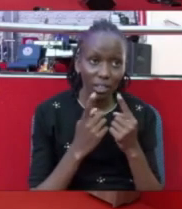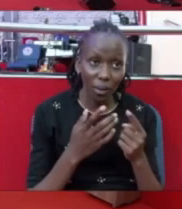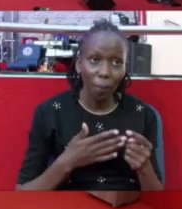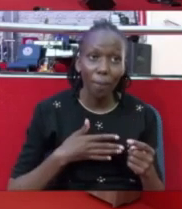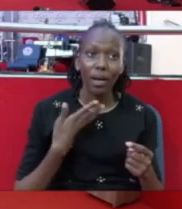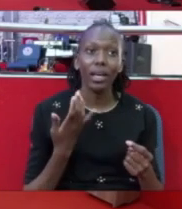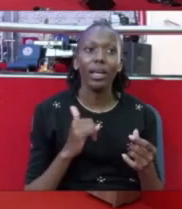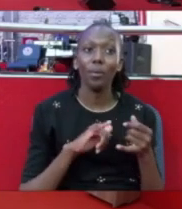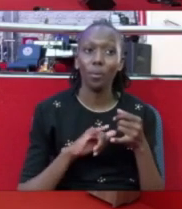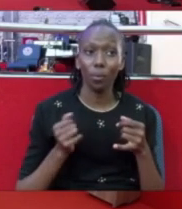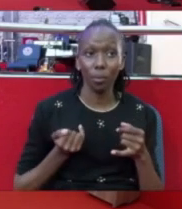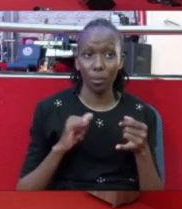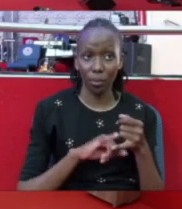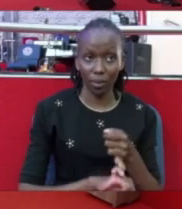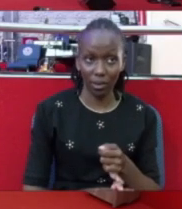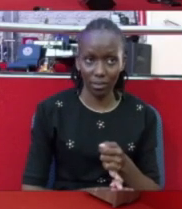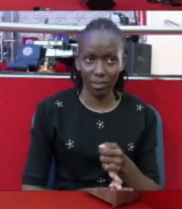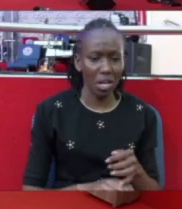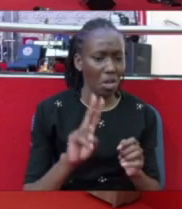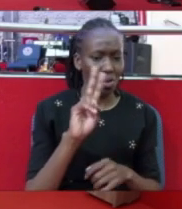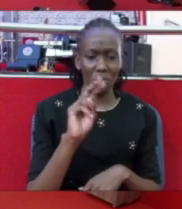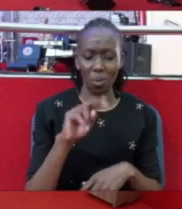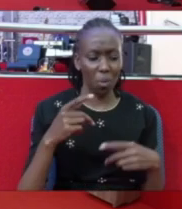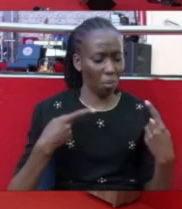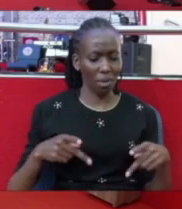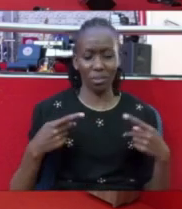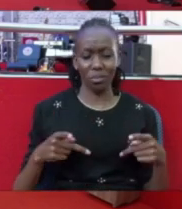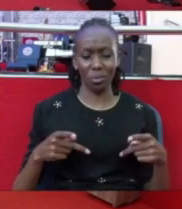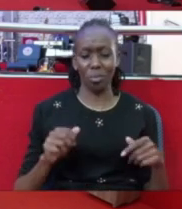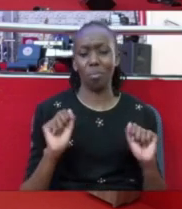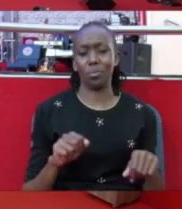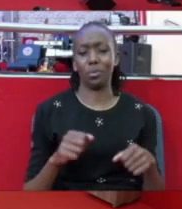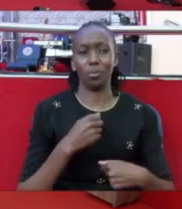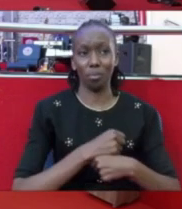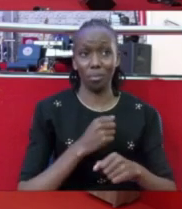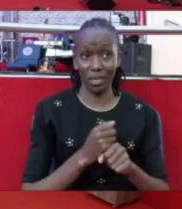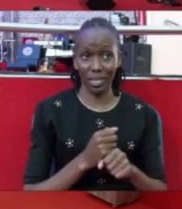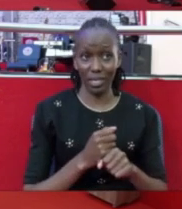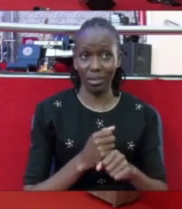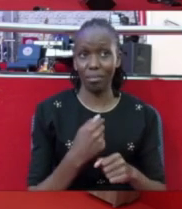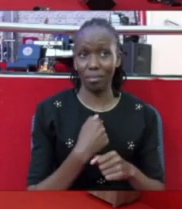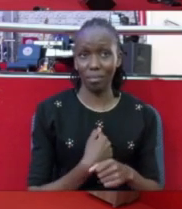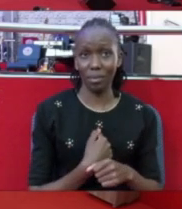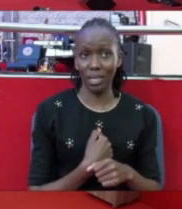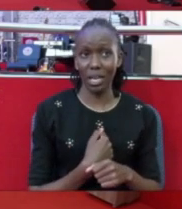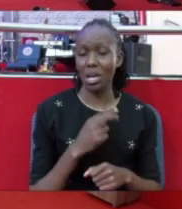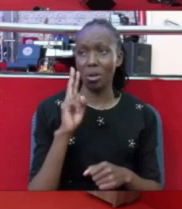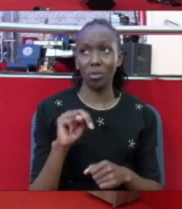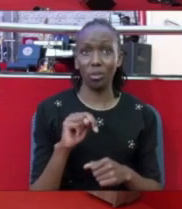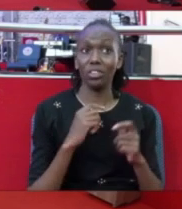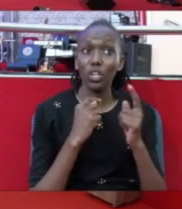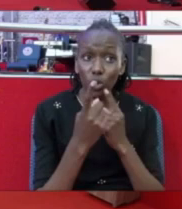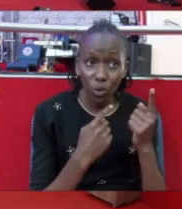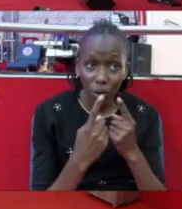from magnifying the Lord. Hakuna mtu ambaye anaweza nizuia. For the things that he does in my life. Kwa kushukuru Mungu kwa vitu ambavyo